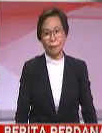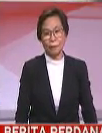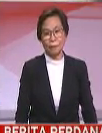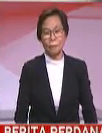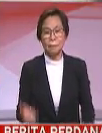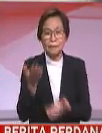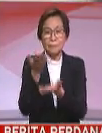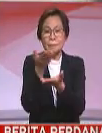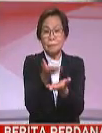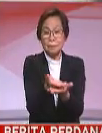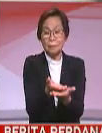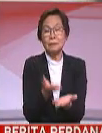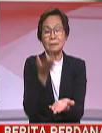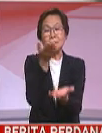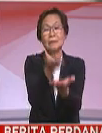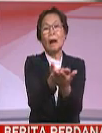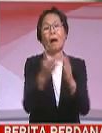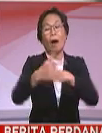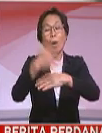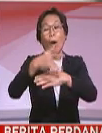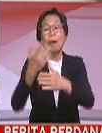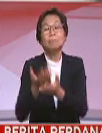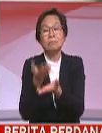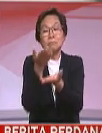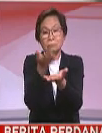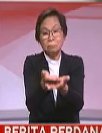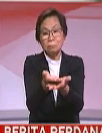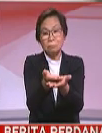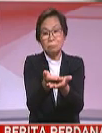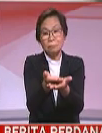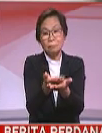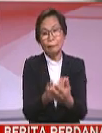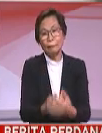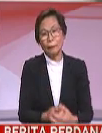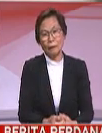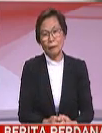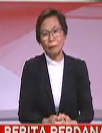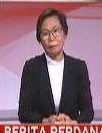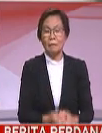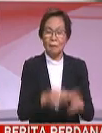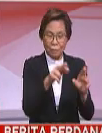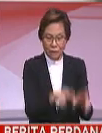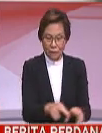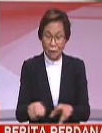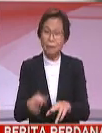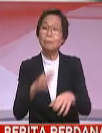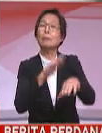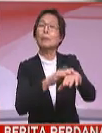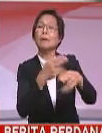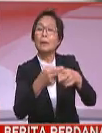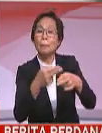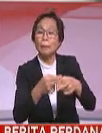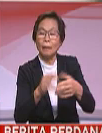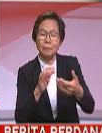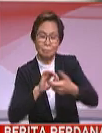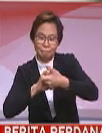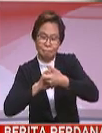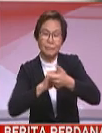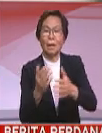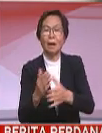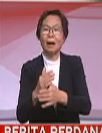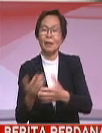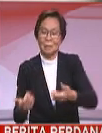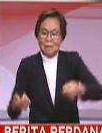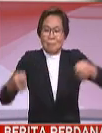Cadangan ini merupakan langkah awal di dalam rancangan kita panggil partnership